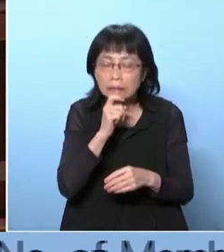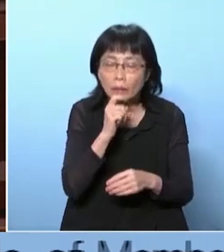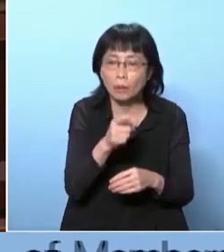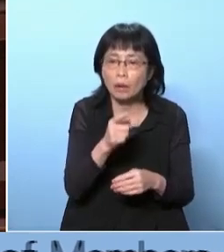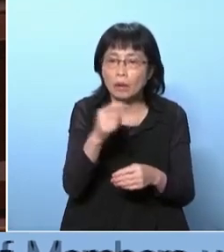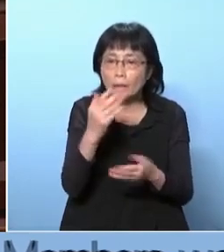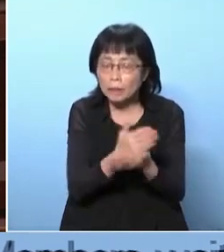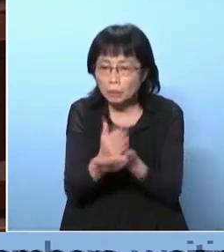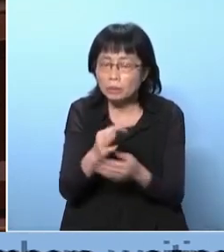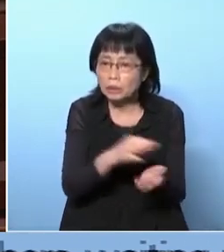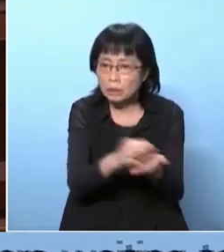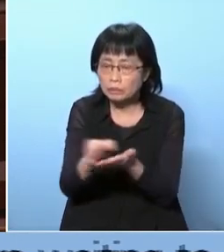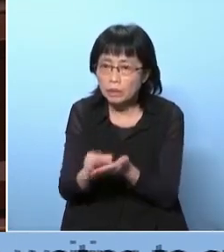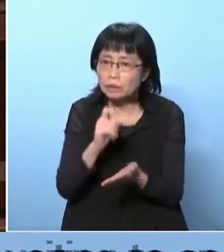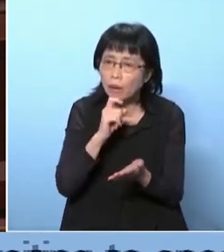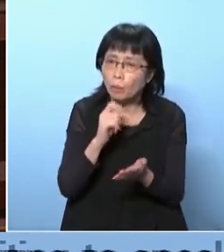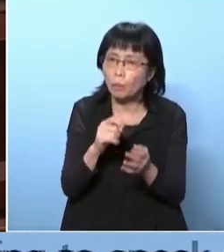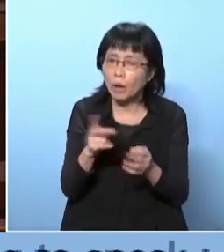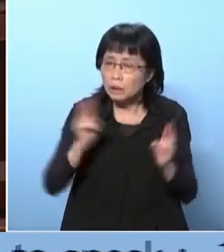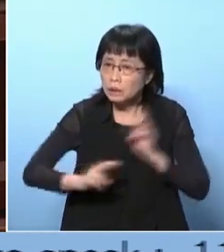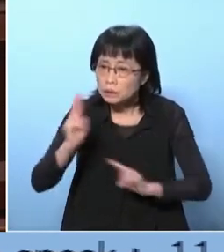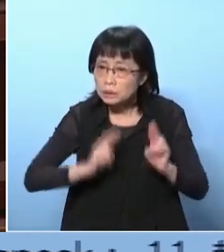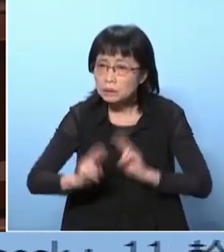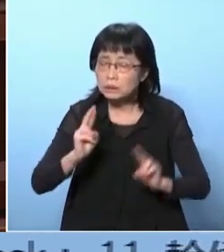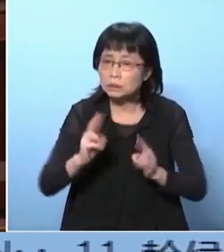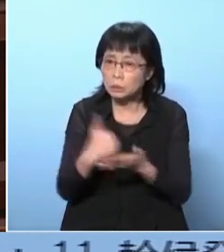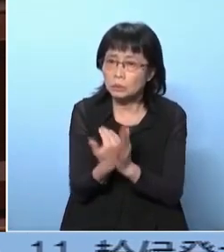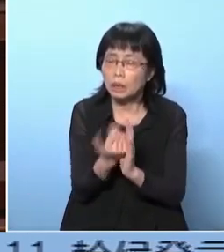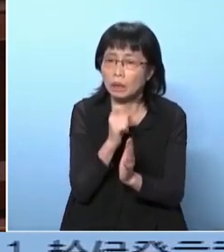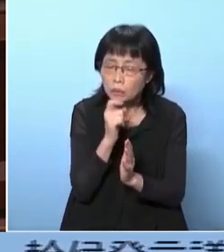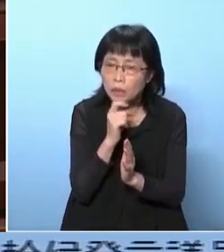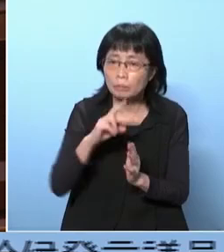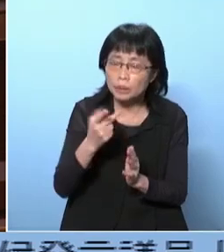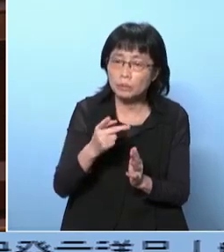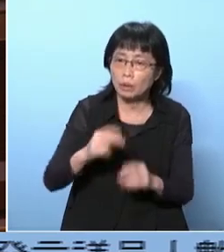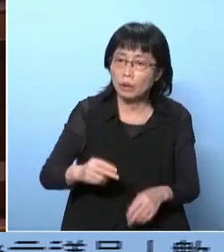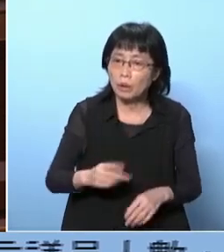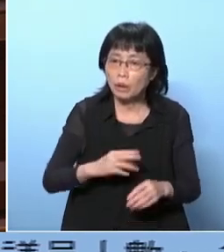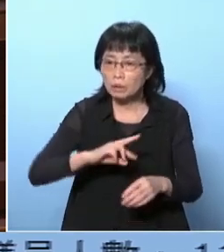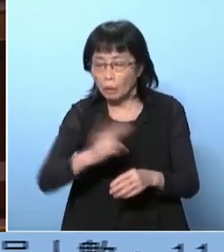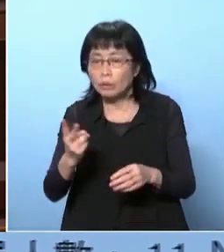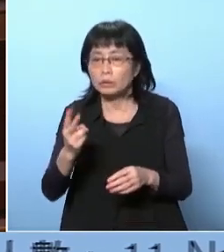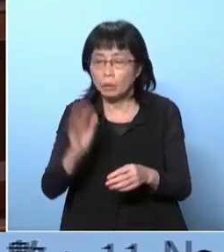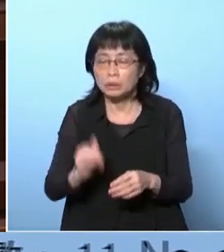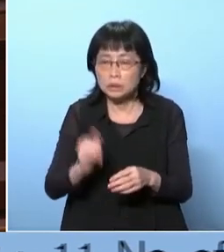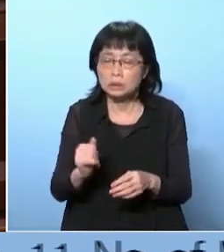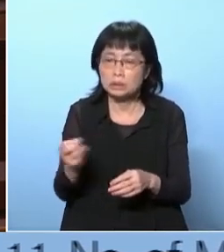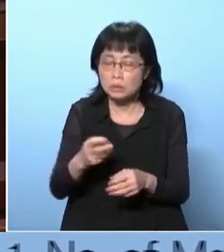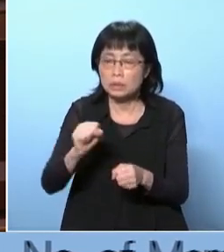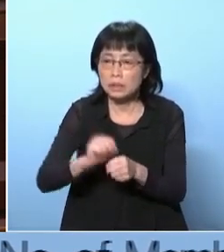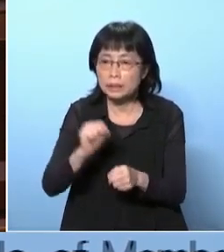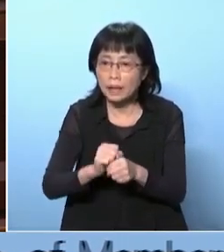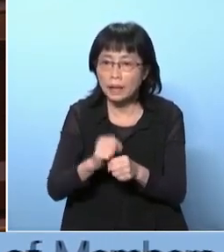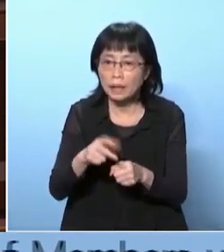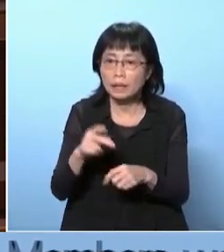的天然和文化歷史資源，提供可持續具不同主題特色的休閒康樂設施，以及加強南大嶼